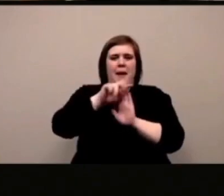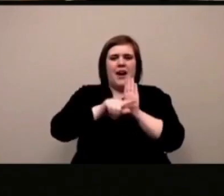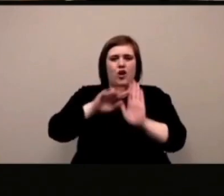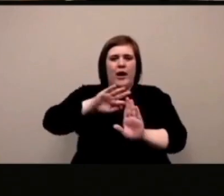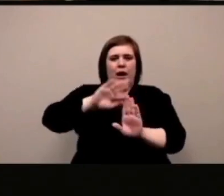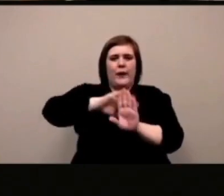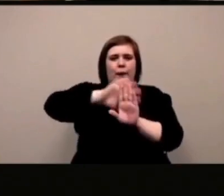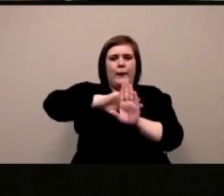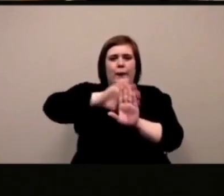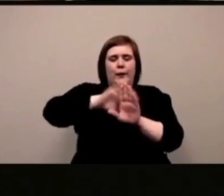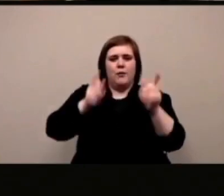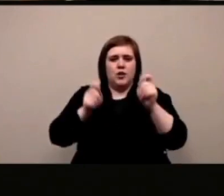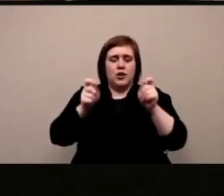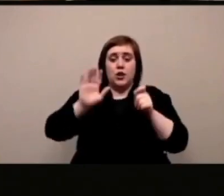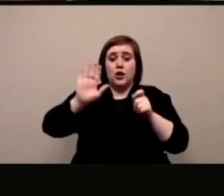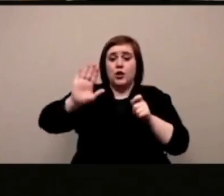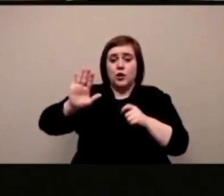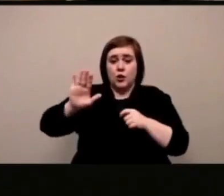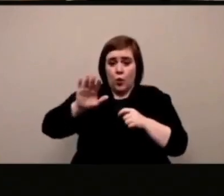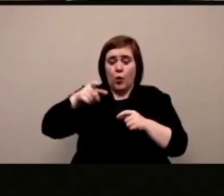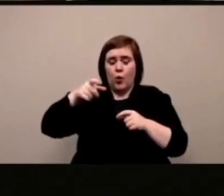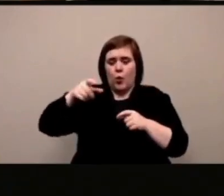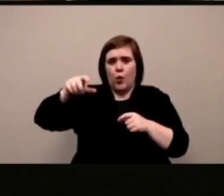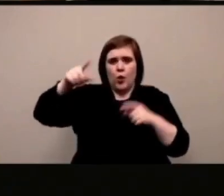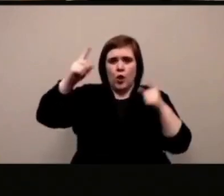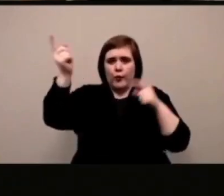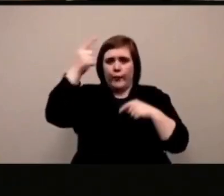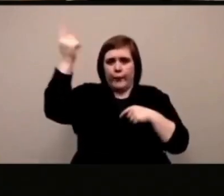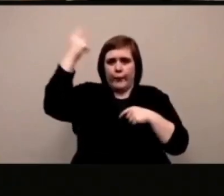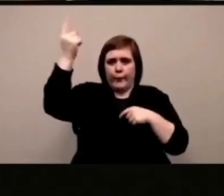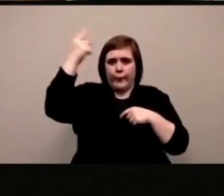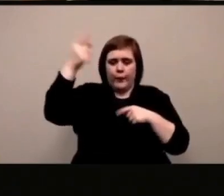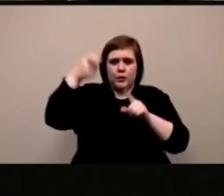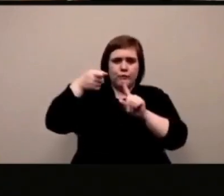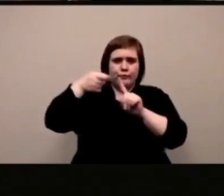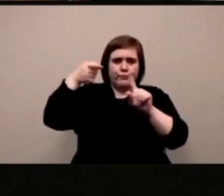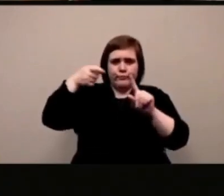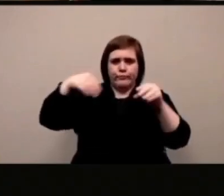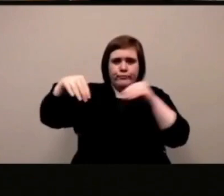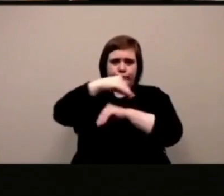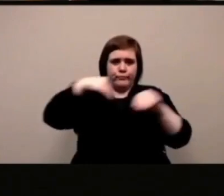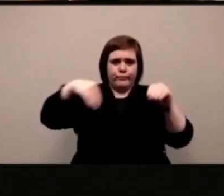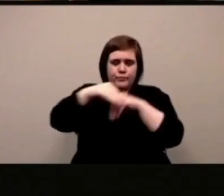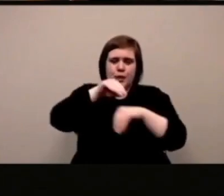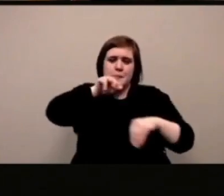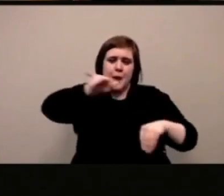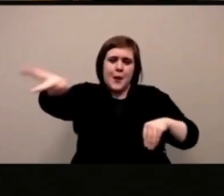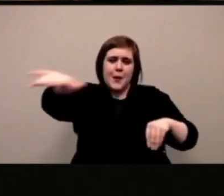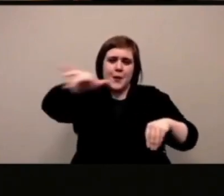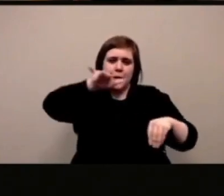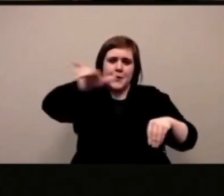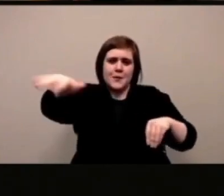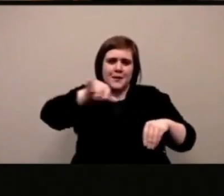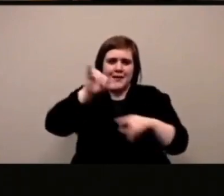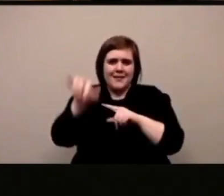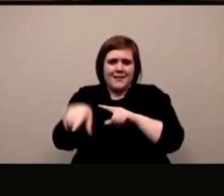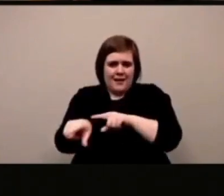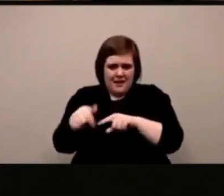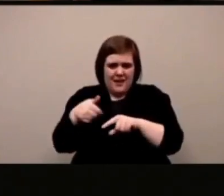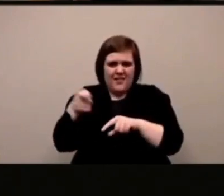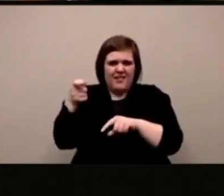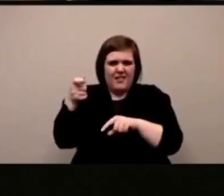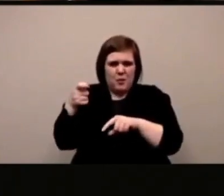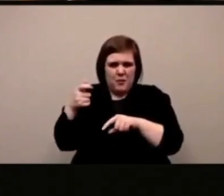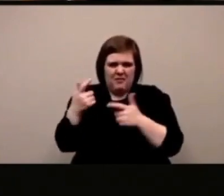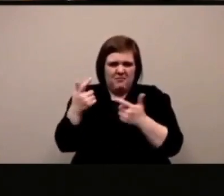ている通訳の皆さんにあと感謝をしたいと思いますこちらの方では例えば火を